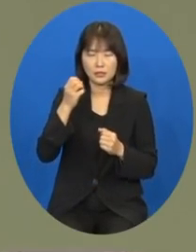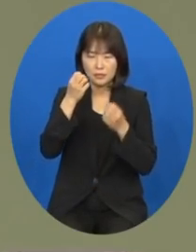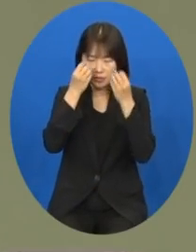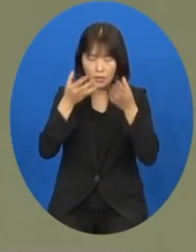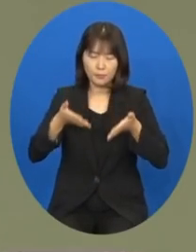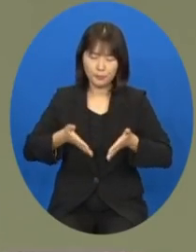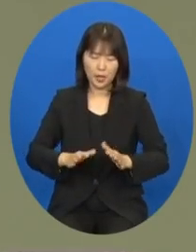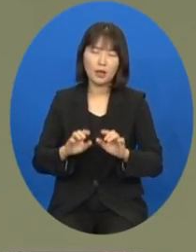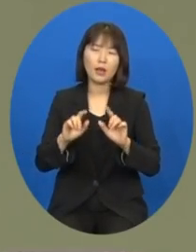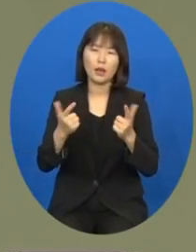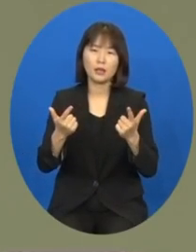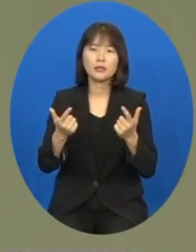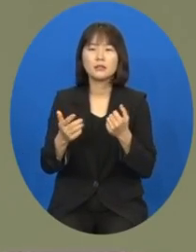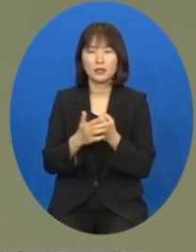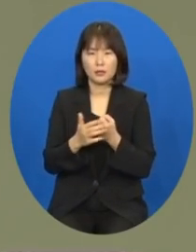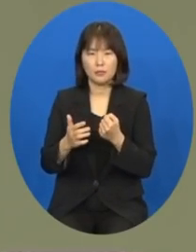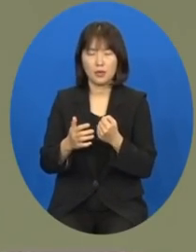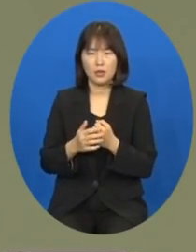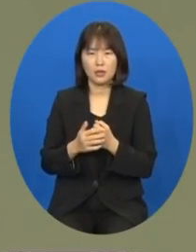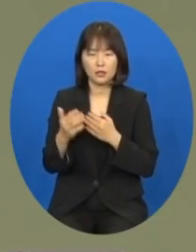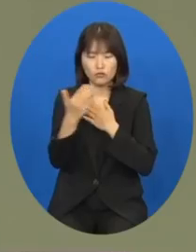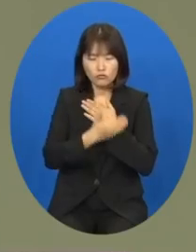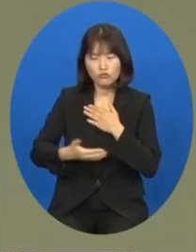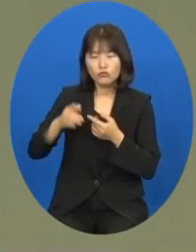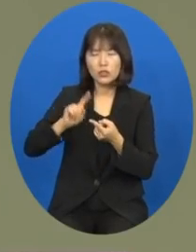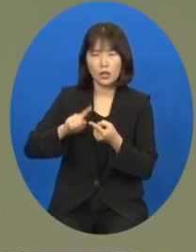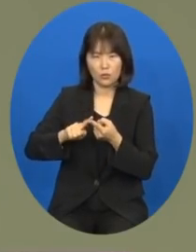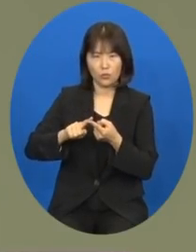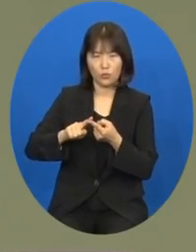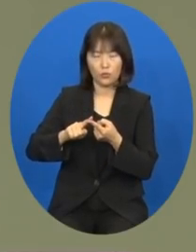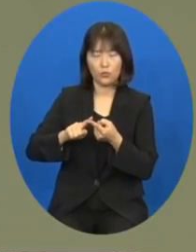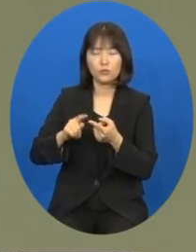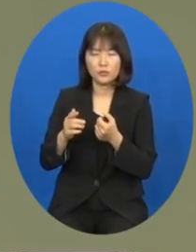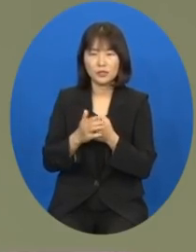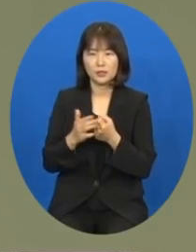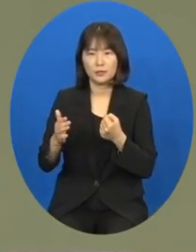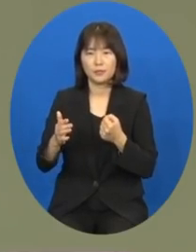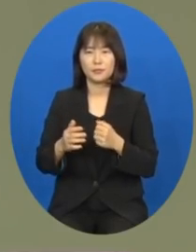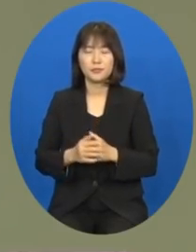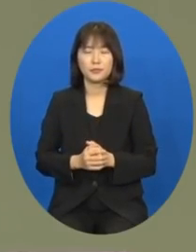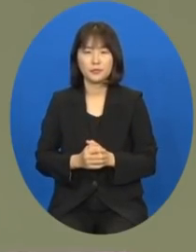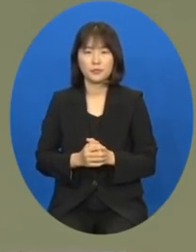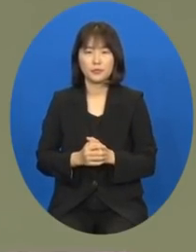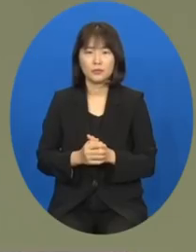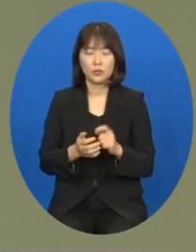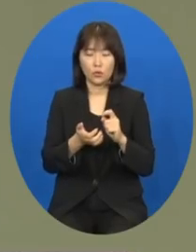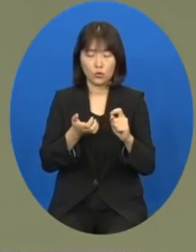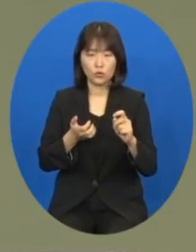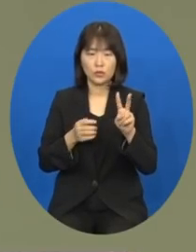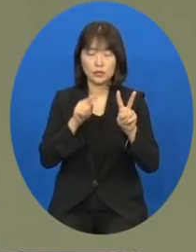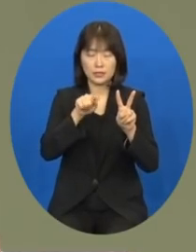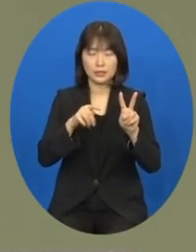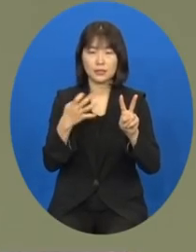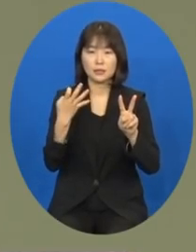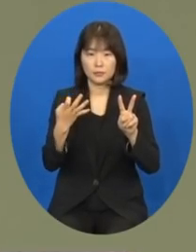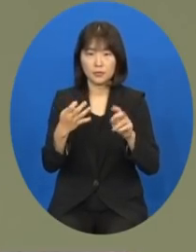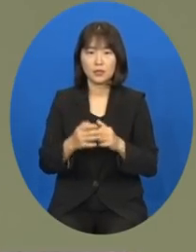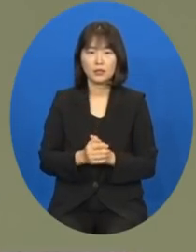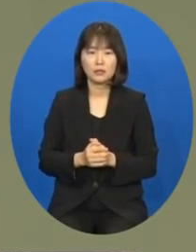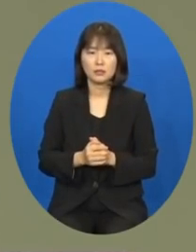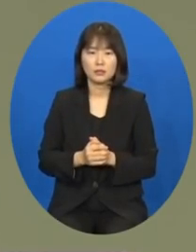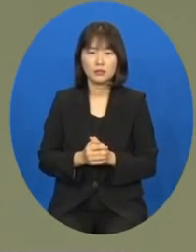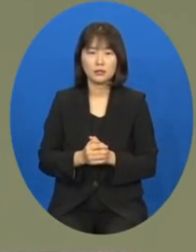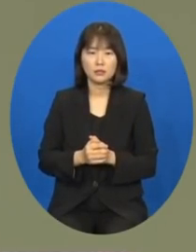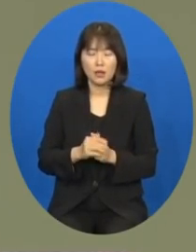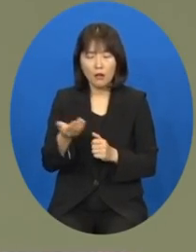때문에 육적인 존재로 남아 있기 때문에 그렇습니다 그래서 고린도 전서 2장 14절에 이런 말씀이 나 왜 그러나 자연에